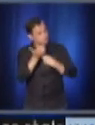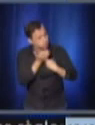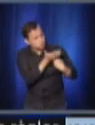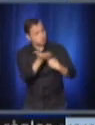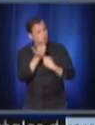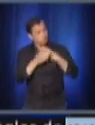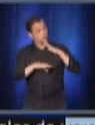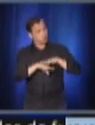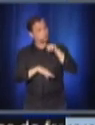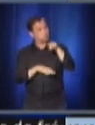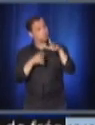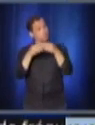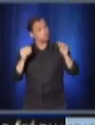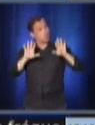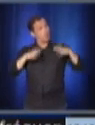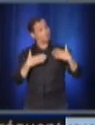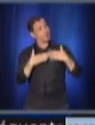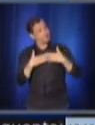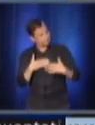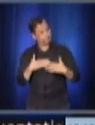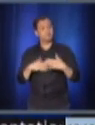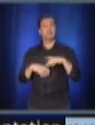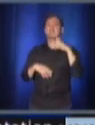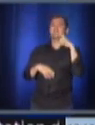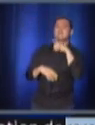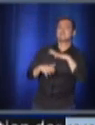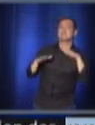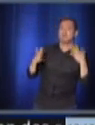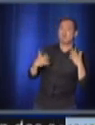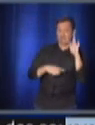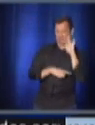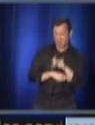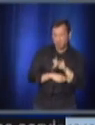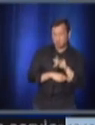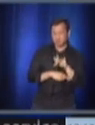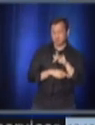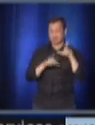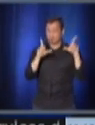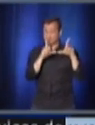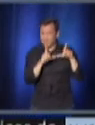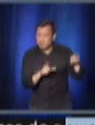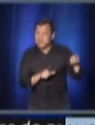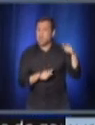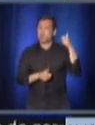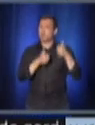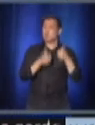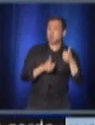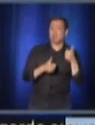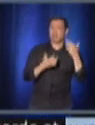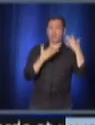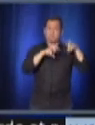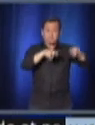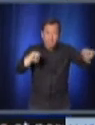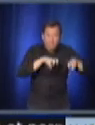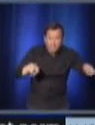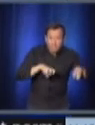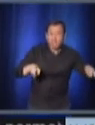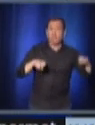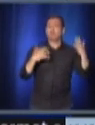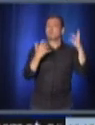dites-moi, est-ce que c'est une question de nombre de places? Est-ce que c'est une question de permis? Alors, je peux vous dire que d'ici jeudi ou plus